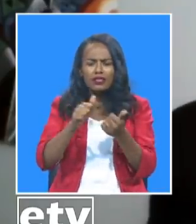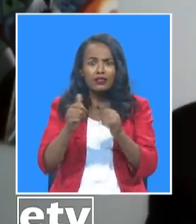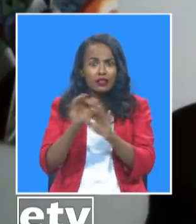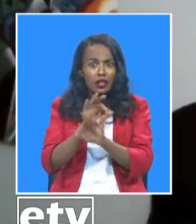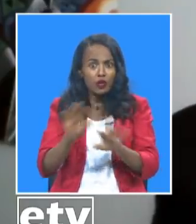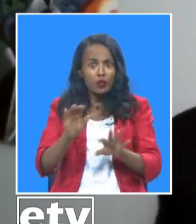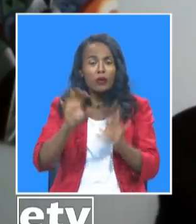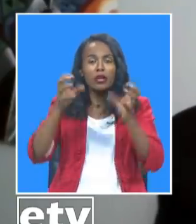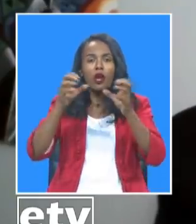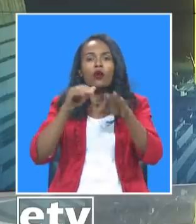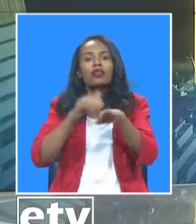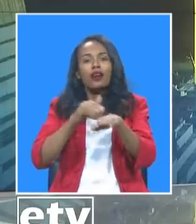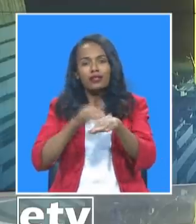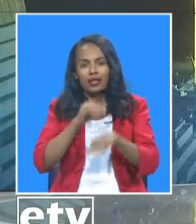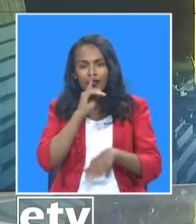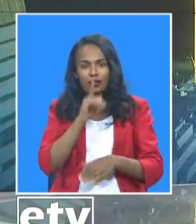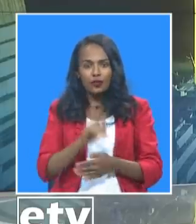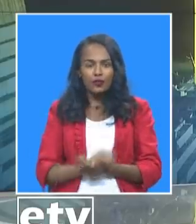ዶሚኔት እያደረገ ነው።